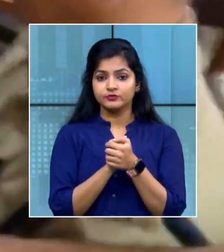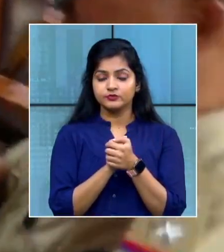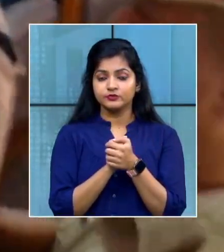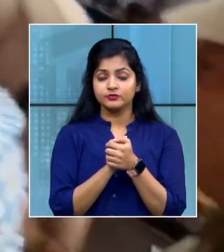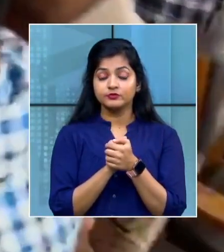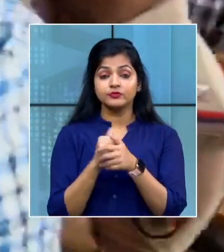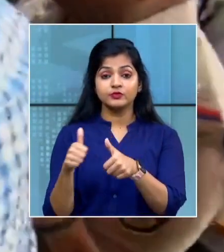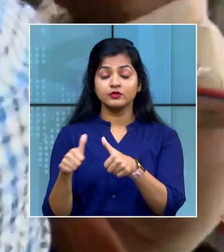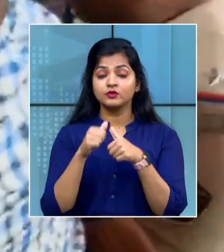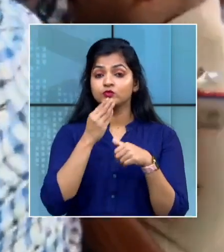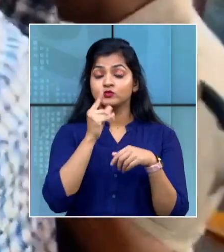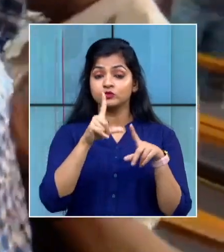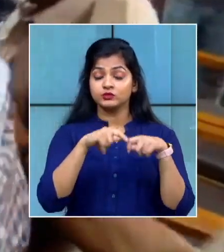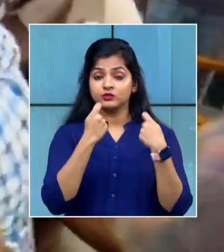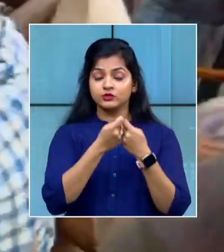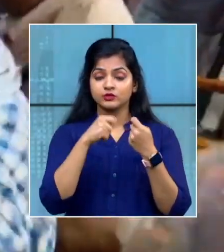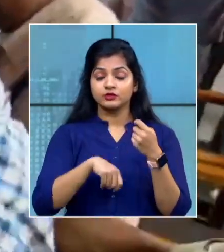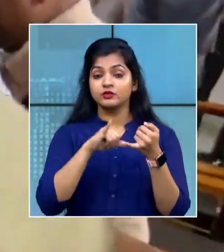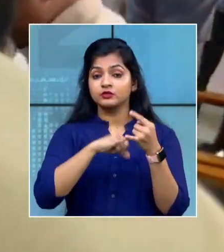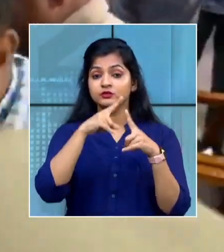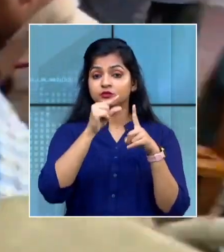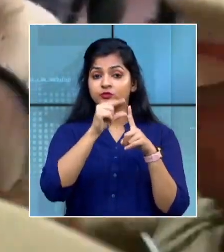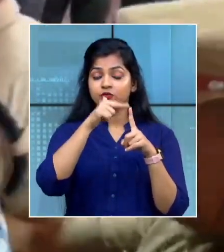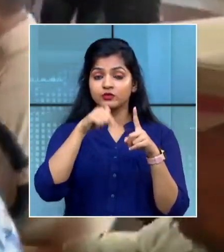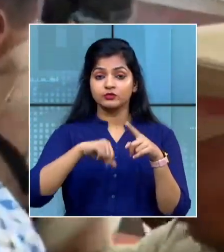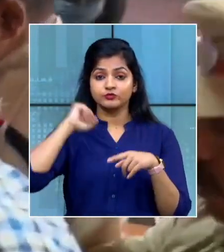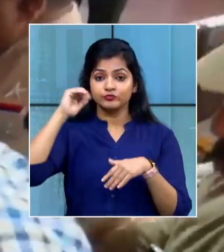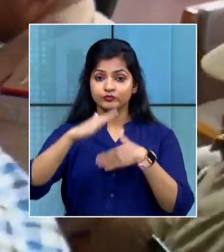TK റിജിത്ത്, മുസ്ലിം ലീഗിന്റെ STPയുടെയും പ്രതിഷേധത്തിന് ശേഷമാണ്